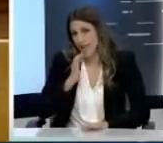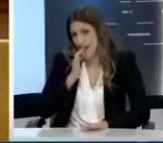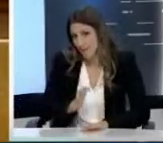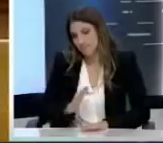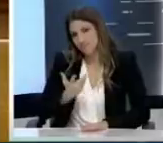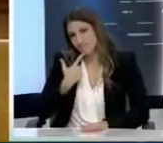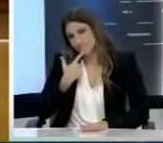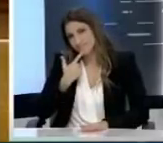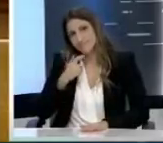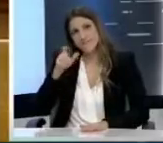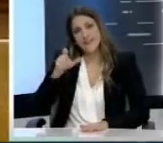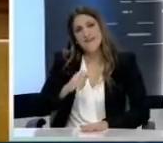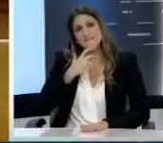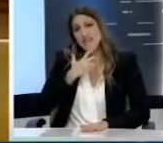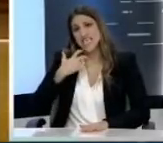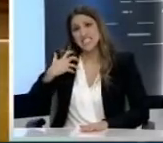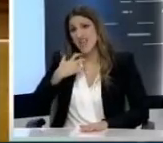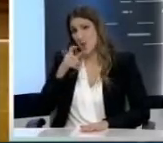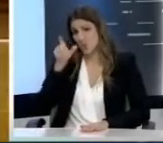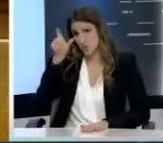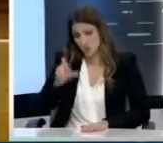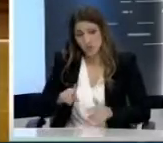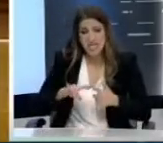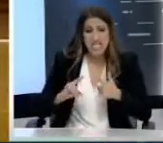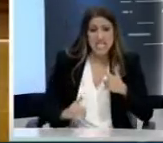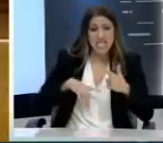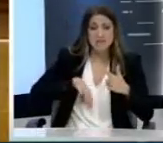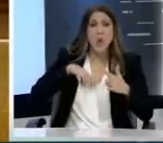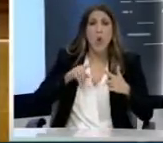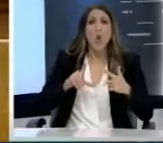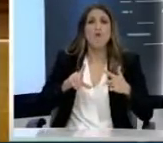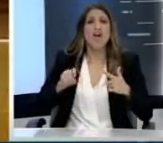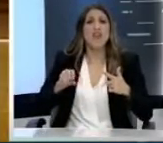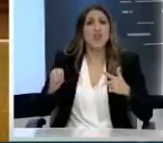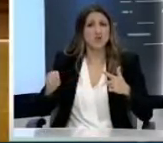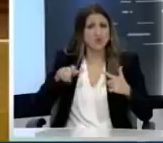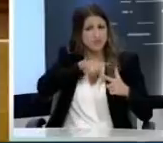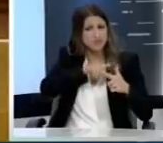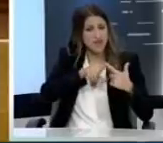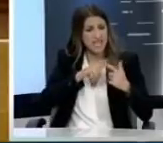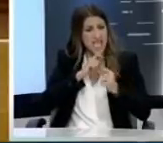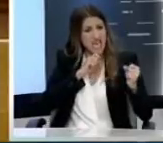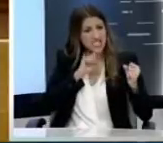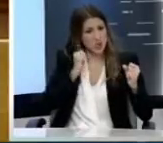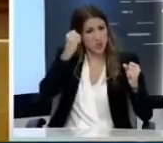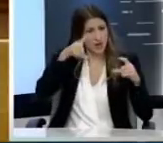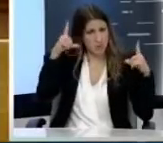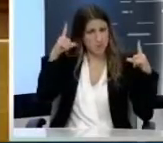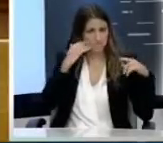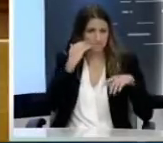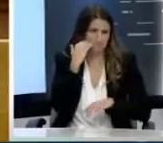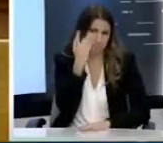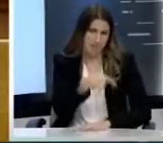το να πιστέψω ότι ο κύριος Βενιζέλος και ο κύριος Λοβέρδος είναι αριστεροί σοσιαλδημοκράτες, είμαι πιο έτοιμος να